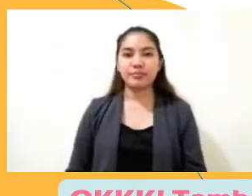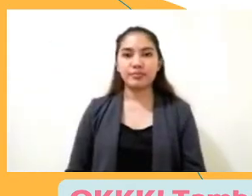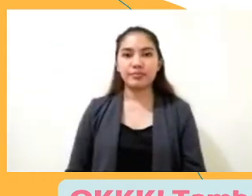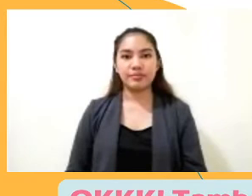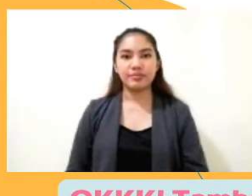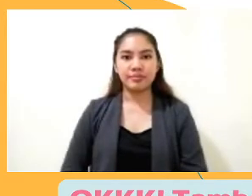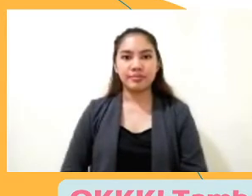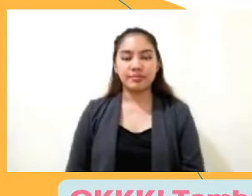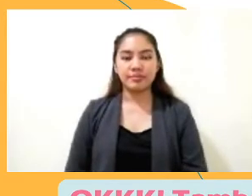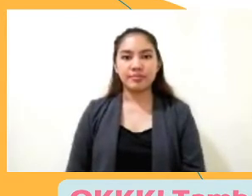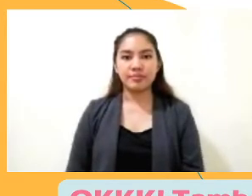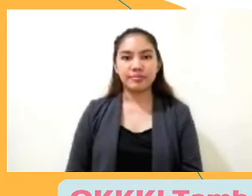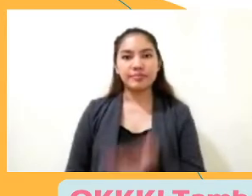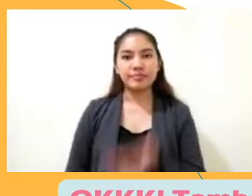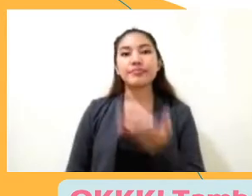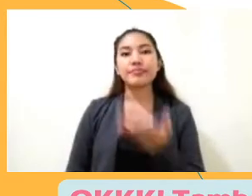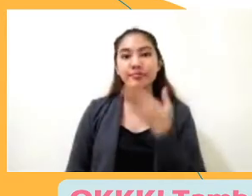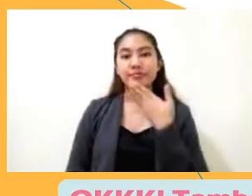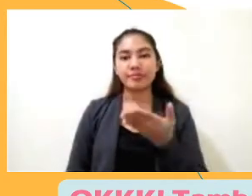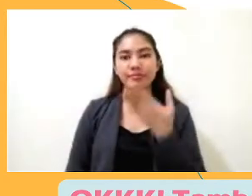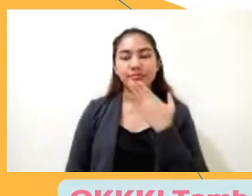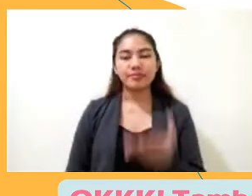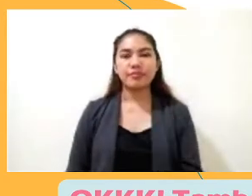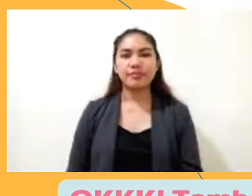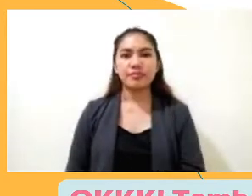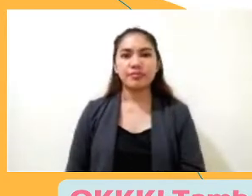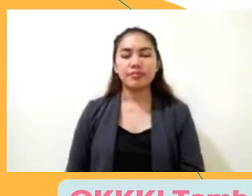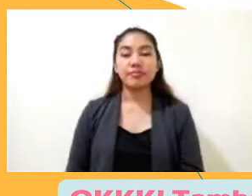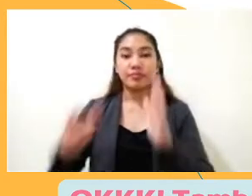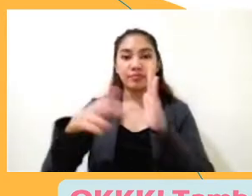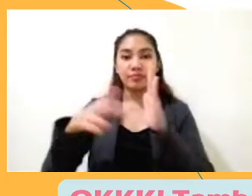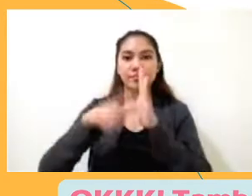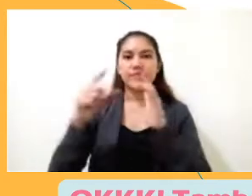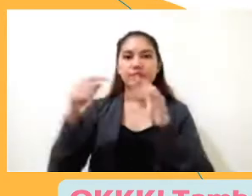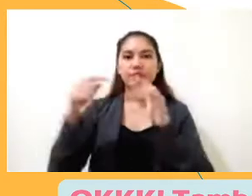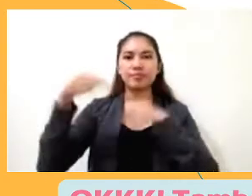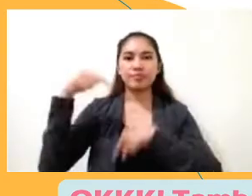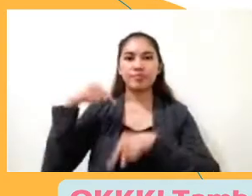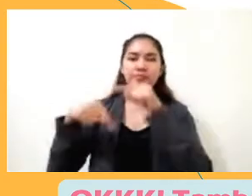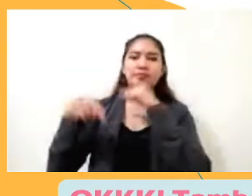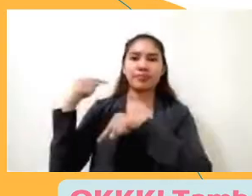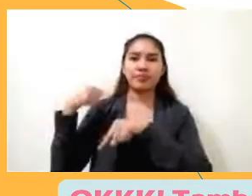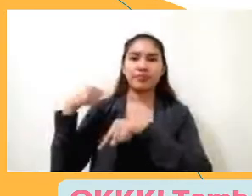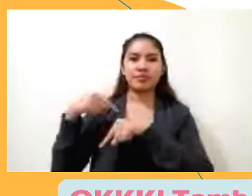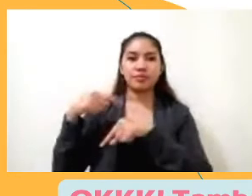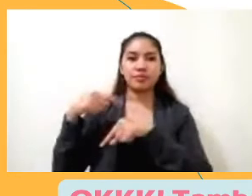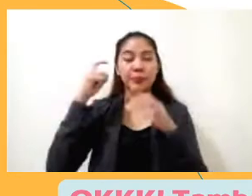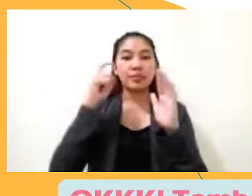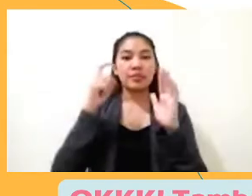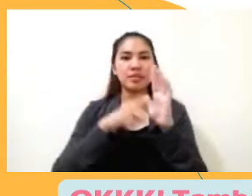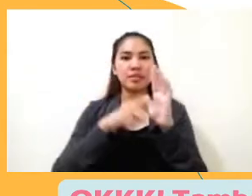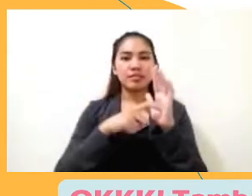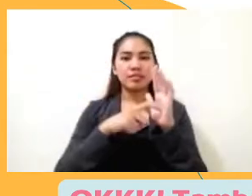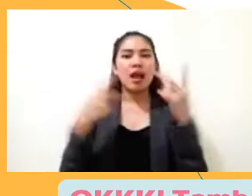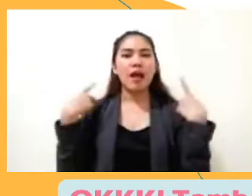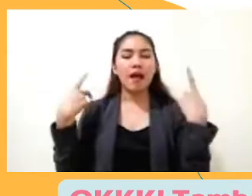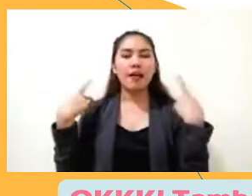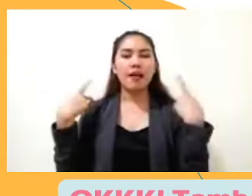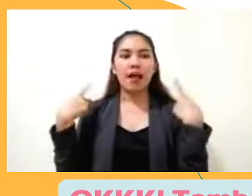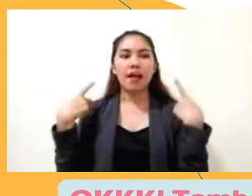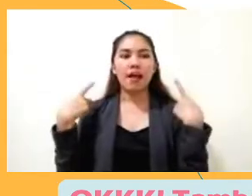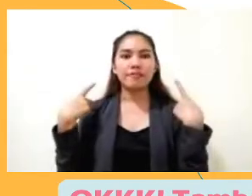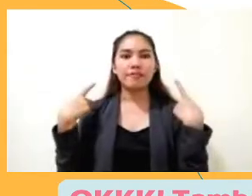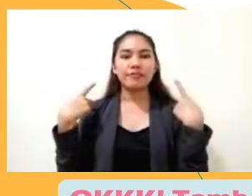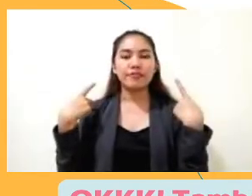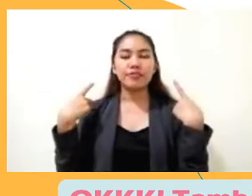Okay. Maraming salamat po, Ate Jelay. So, review, no, dun sa naging kung napansin natin, may naging formula tayo kanina sa